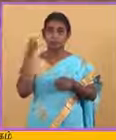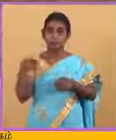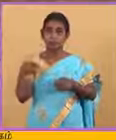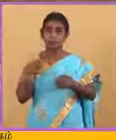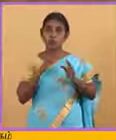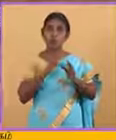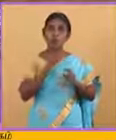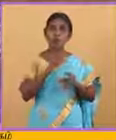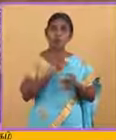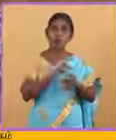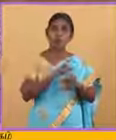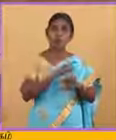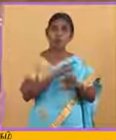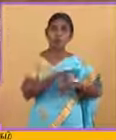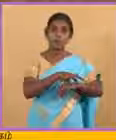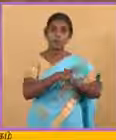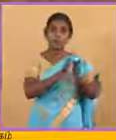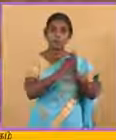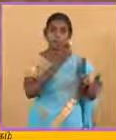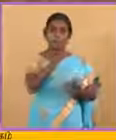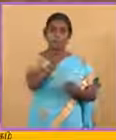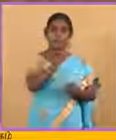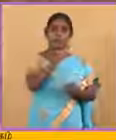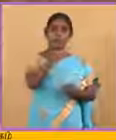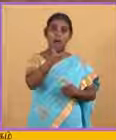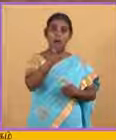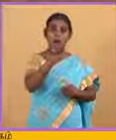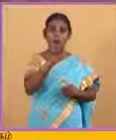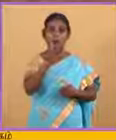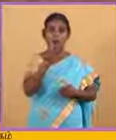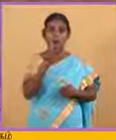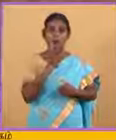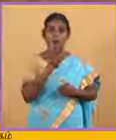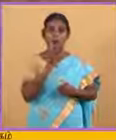தொல்காப்பியத்திலிருந்து ஆனாங்கிற ஒரு சொல்லுக்கு, ஆனாங்கிற ஒரு சொல்லுக்கு